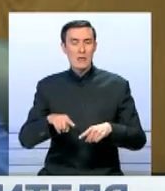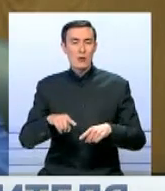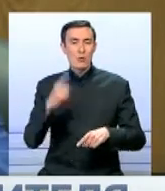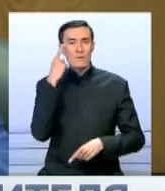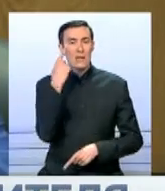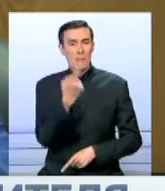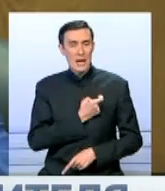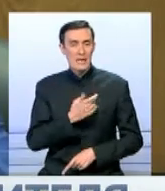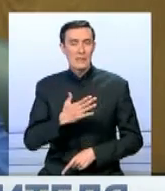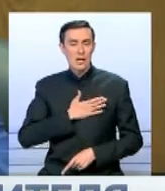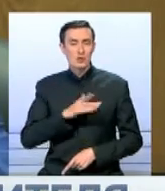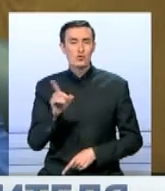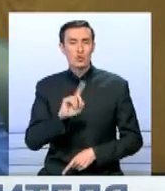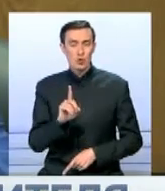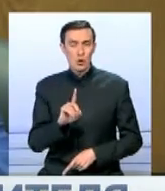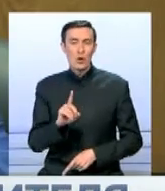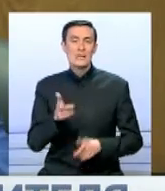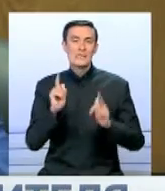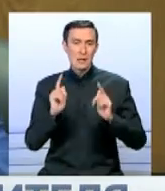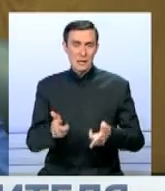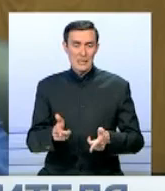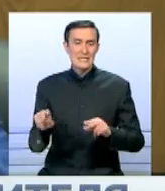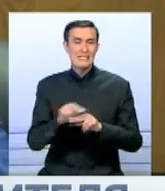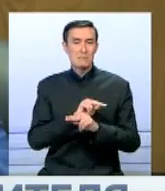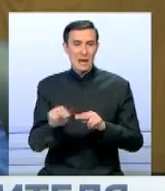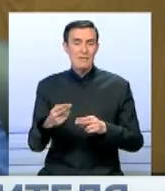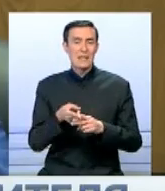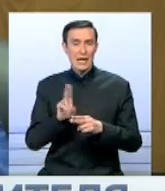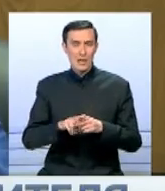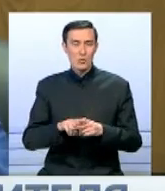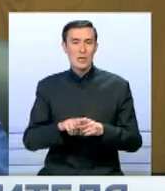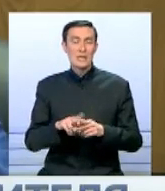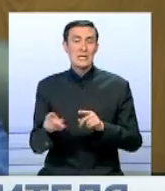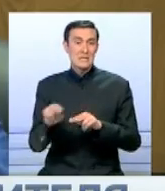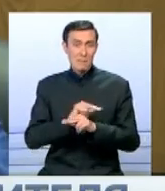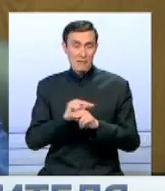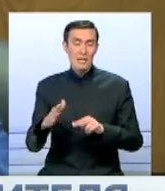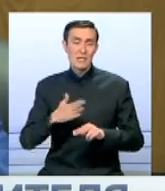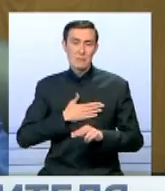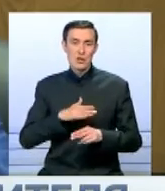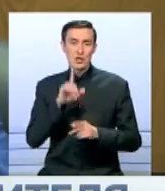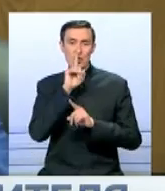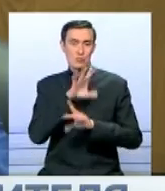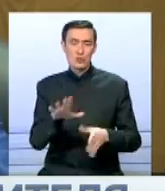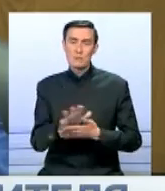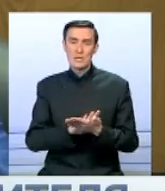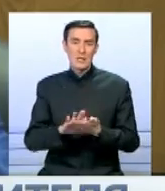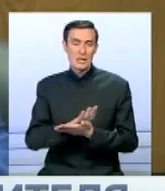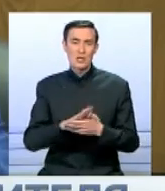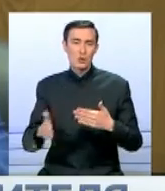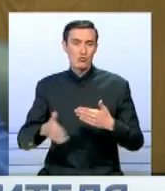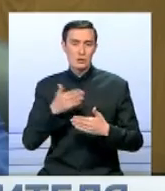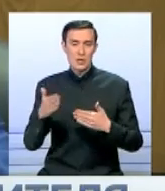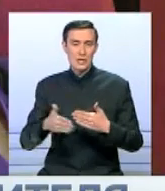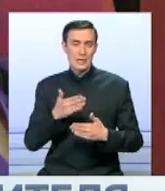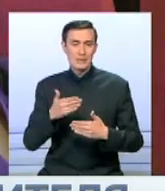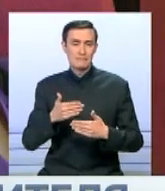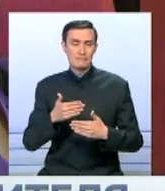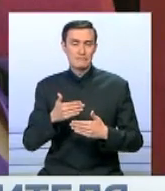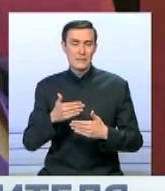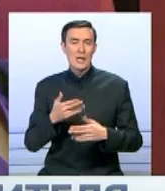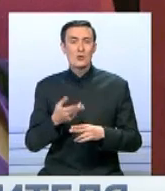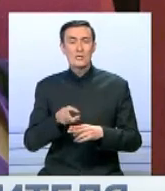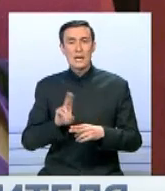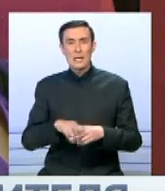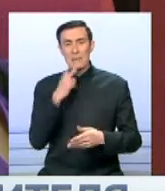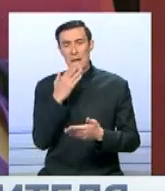уведомляет нас о том, что он согласен, исправит это, исправляет. Соответственно, мы не принимаем меры административного воздействия. Как